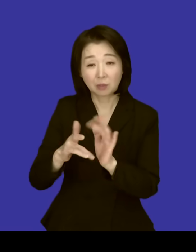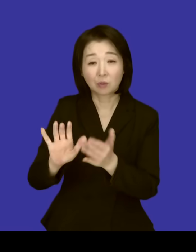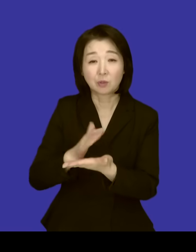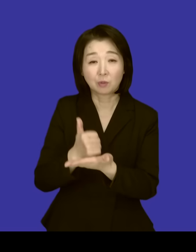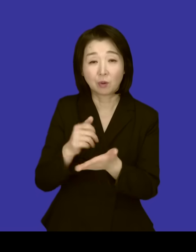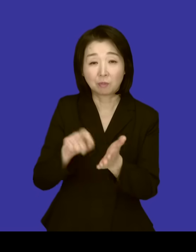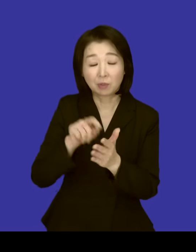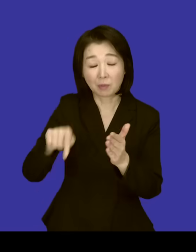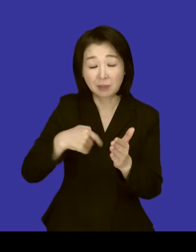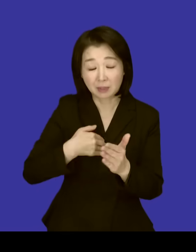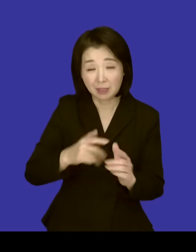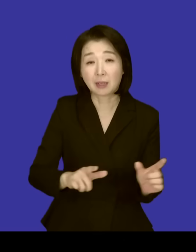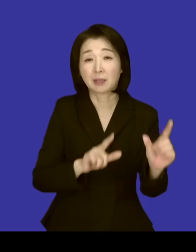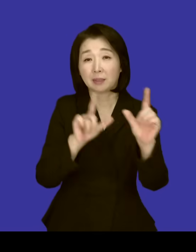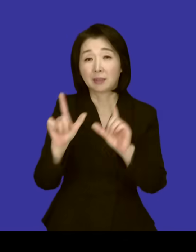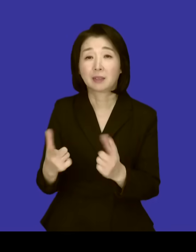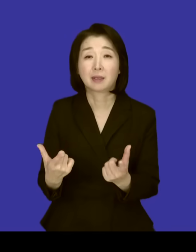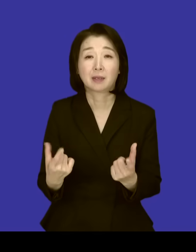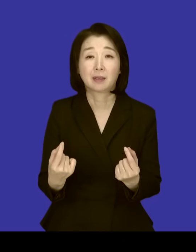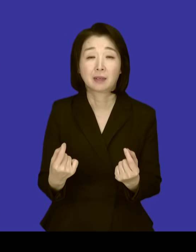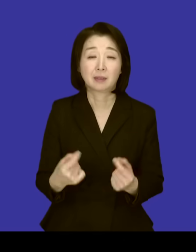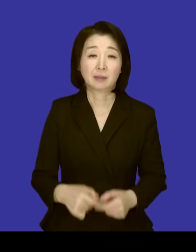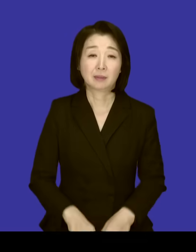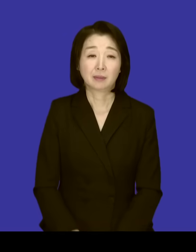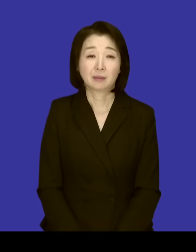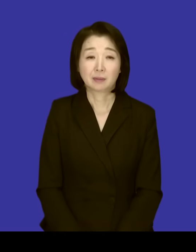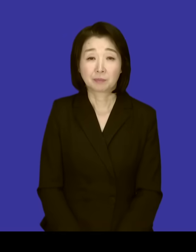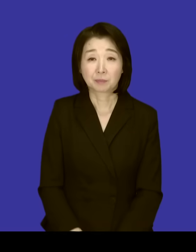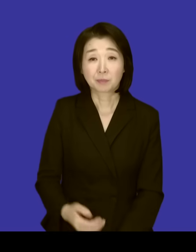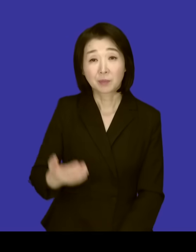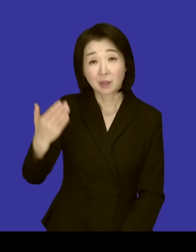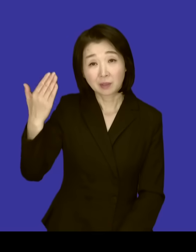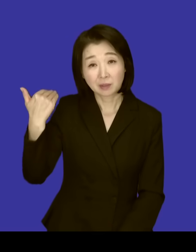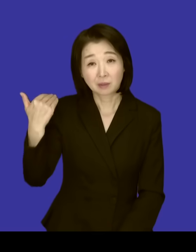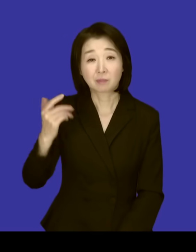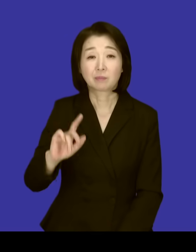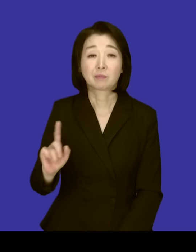믿는 믿음 안에서 내가 사는 거라고. 그러면서 이전에